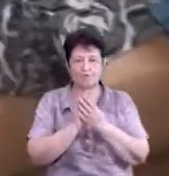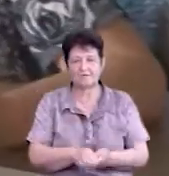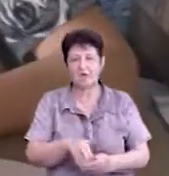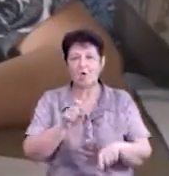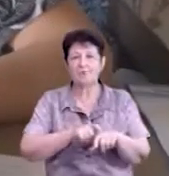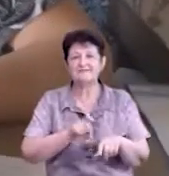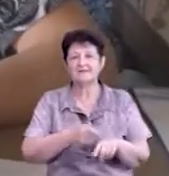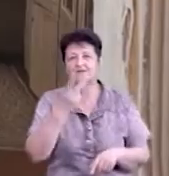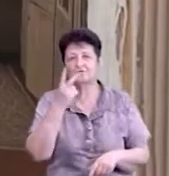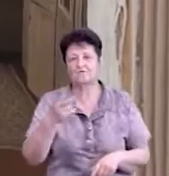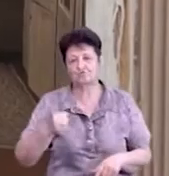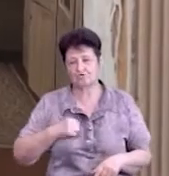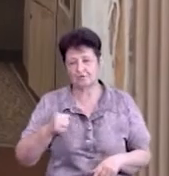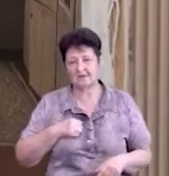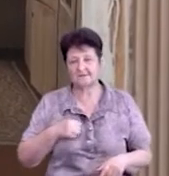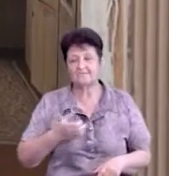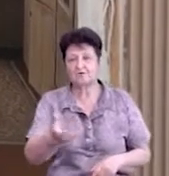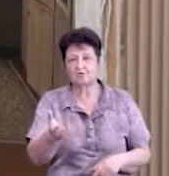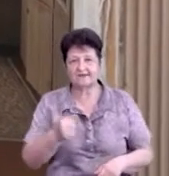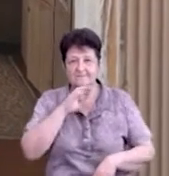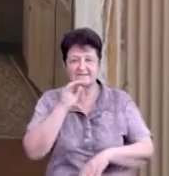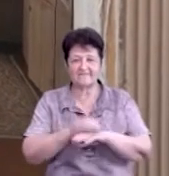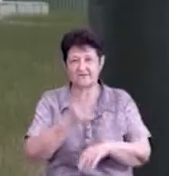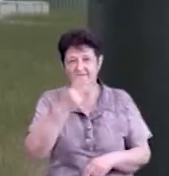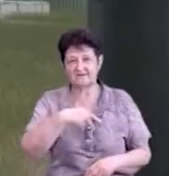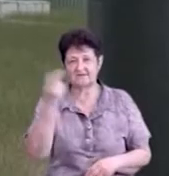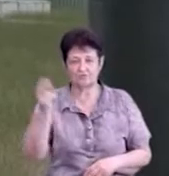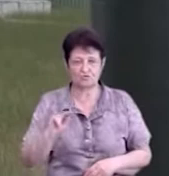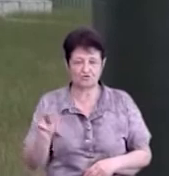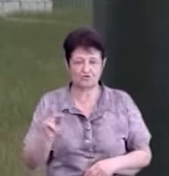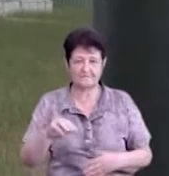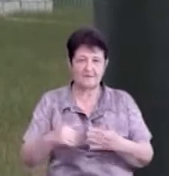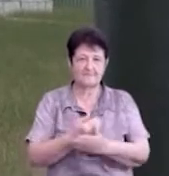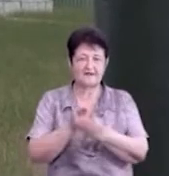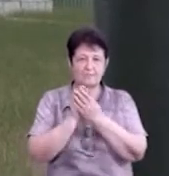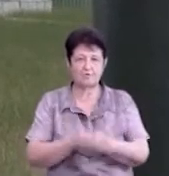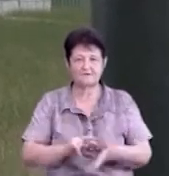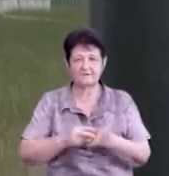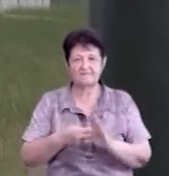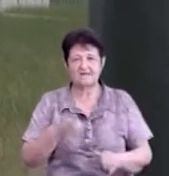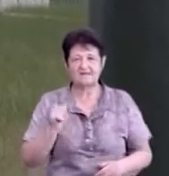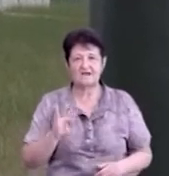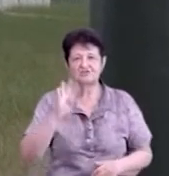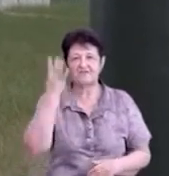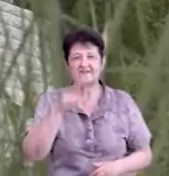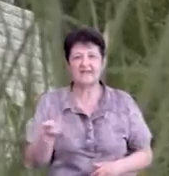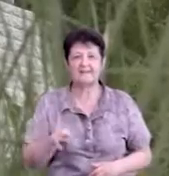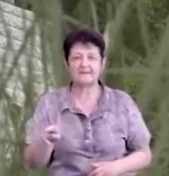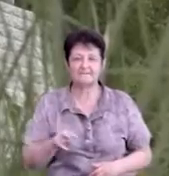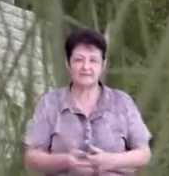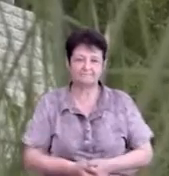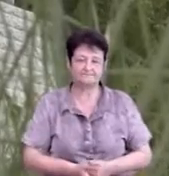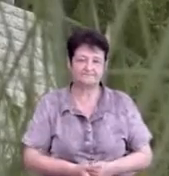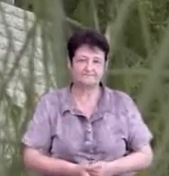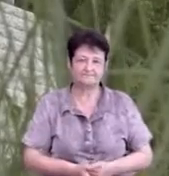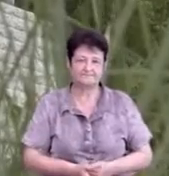останків двох солдатів пошуковці отримали надвечір 22 червня. Перепоховання запланували на 4 липня. Дар'я